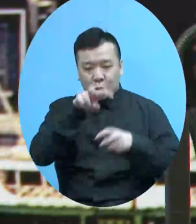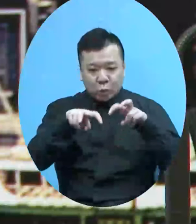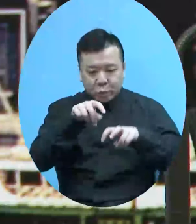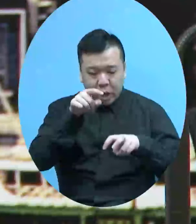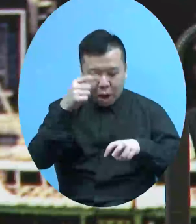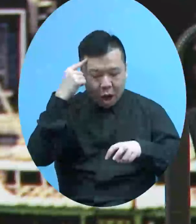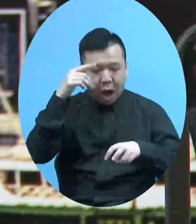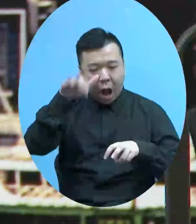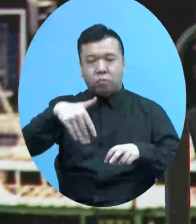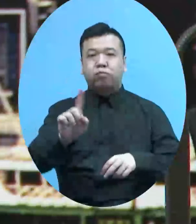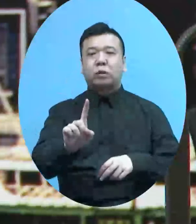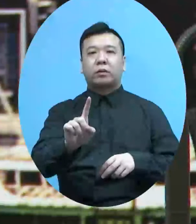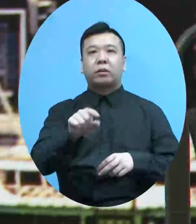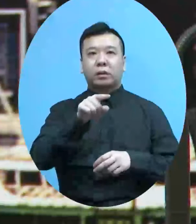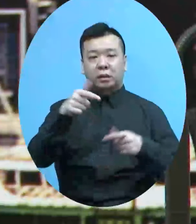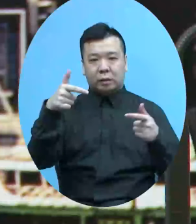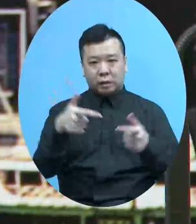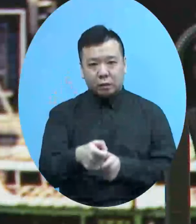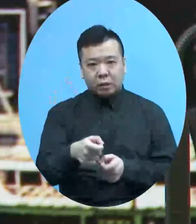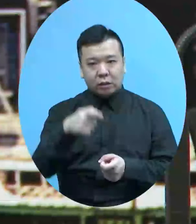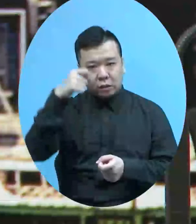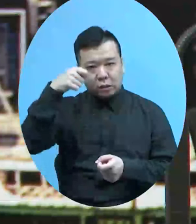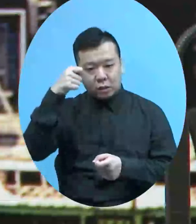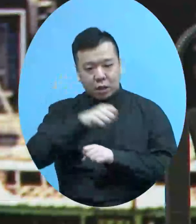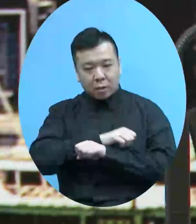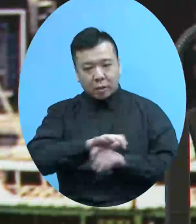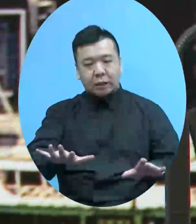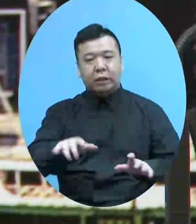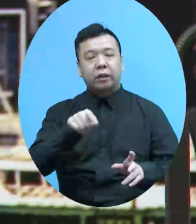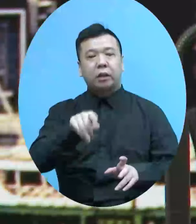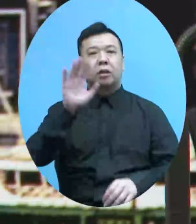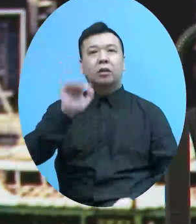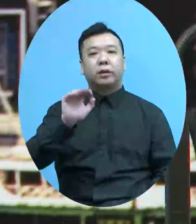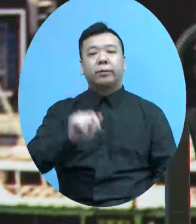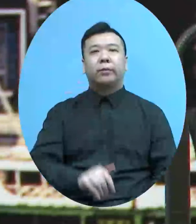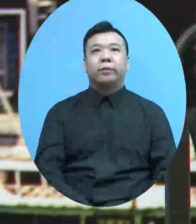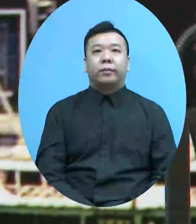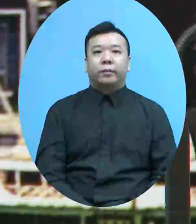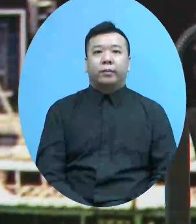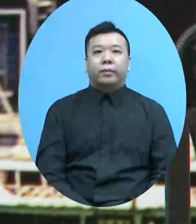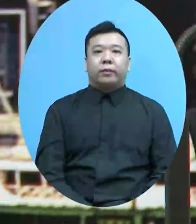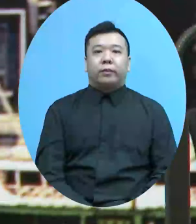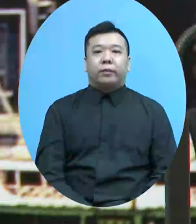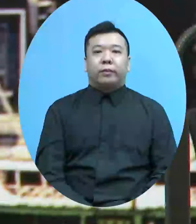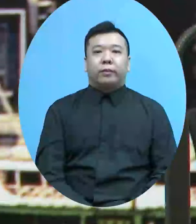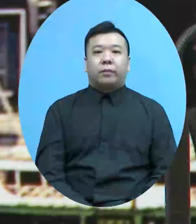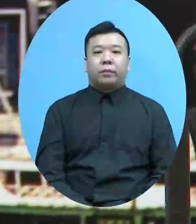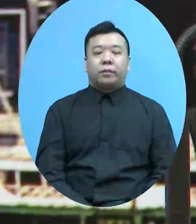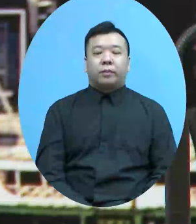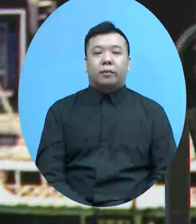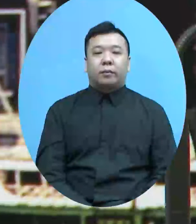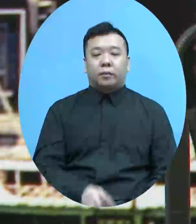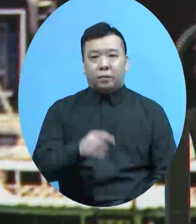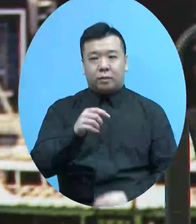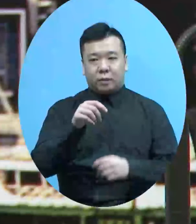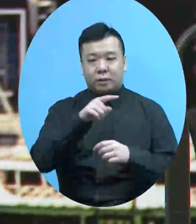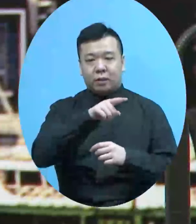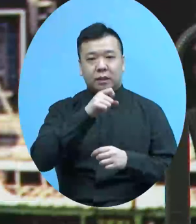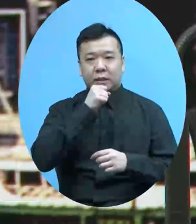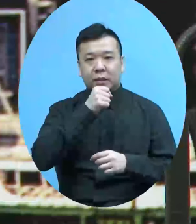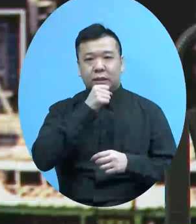那就不會減少在社區的傳播鏈另外就是記者朋友都